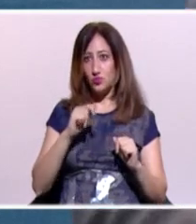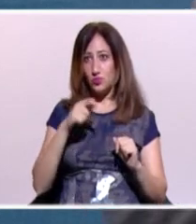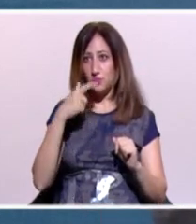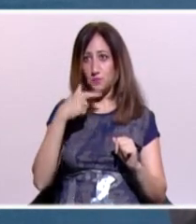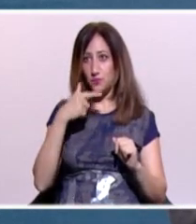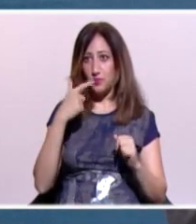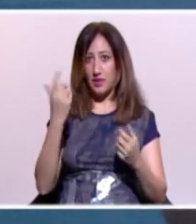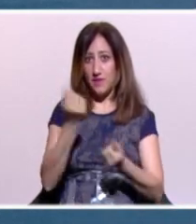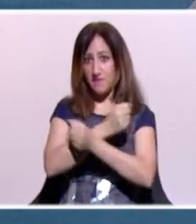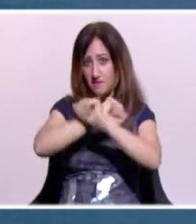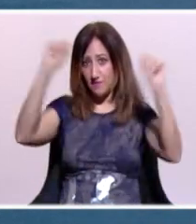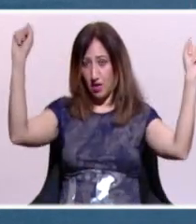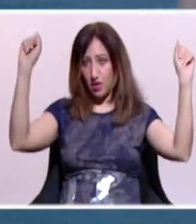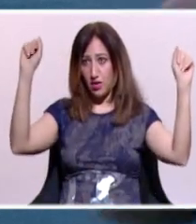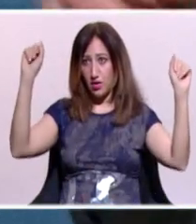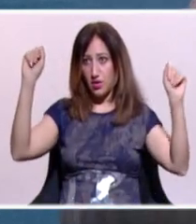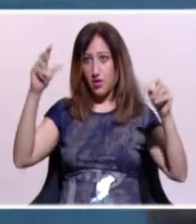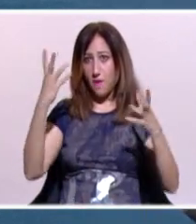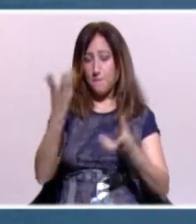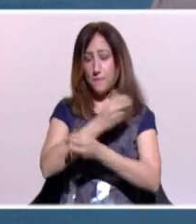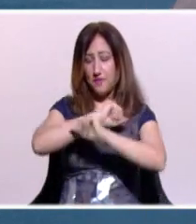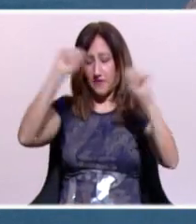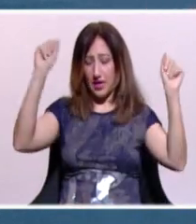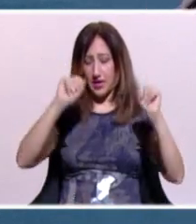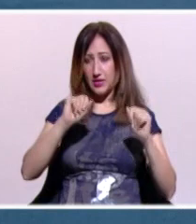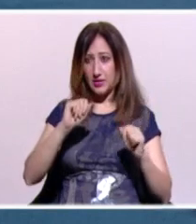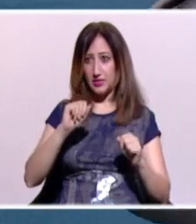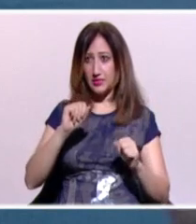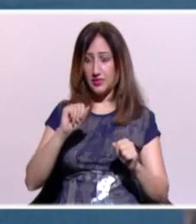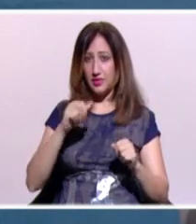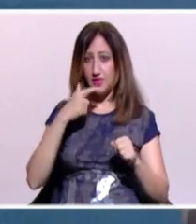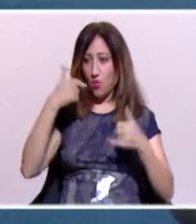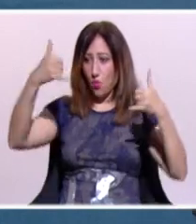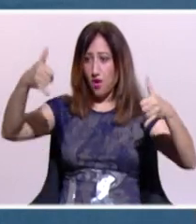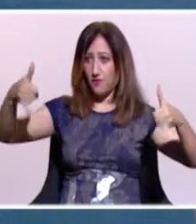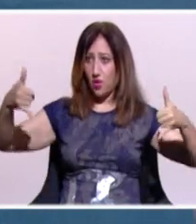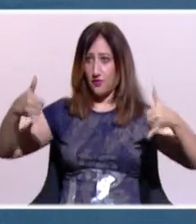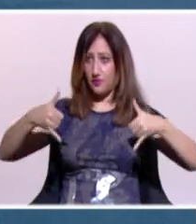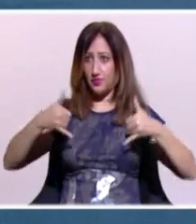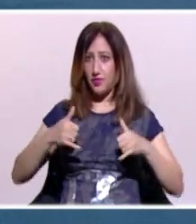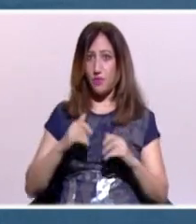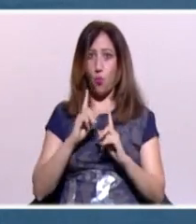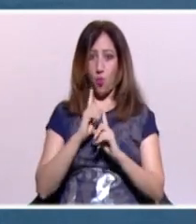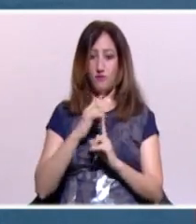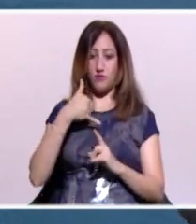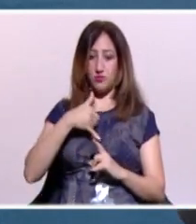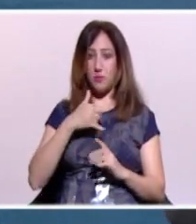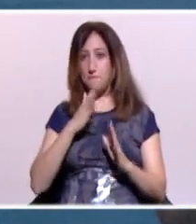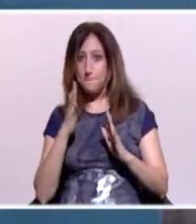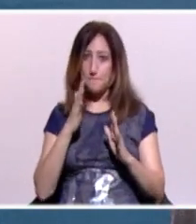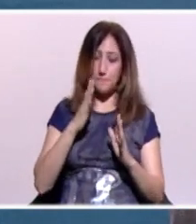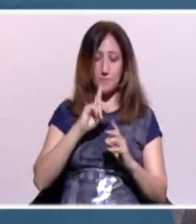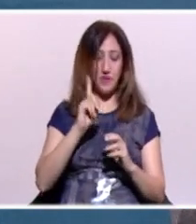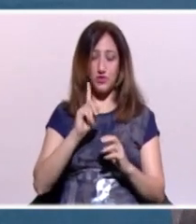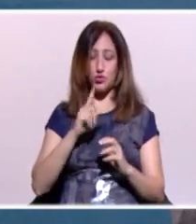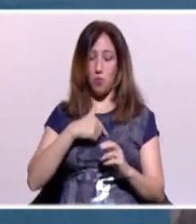في التفجير الكبير اللي حصل لما واقف يقول لهم اثبتوا، رمزي ما اهتزش، لان هو